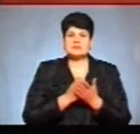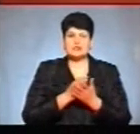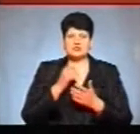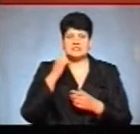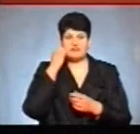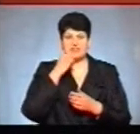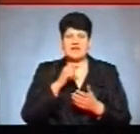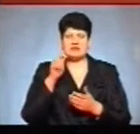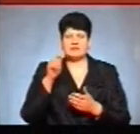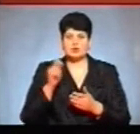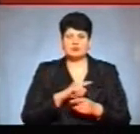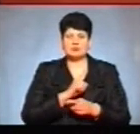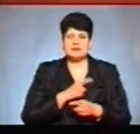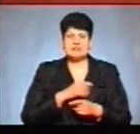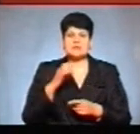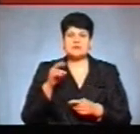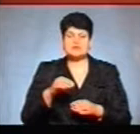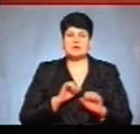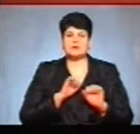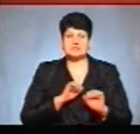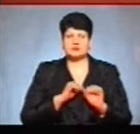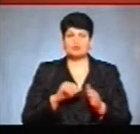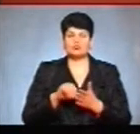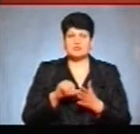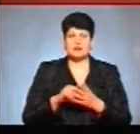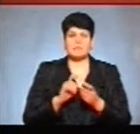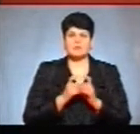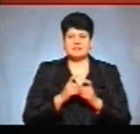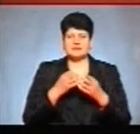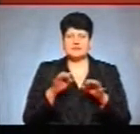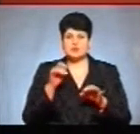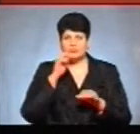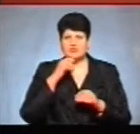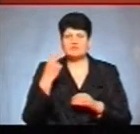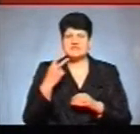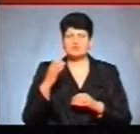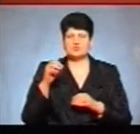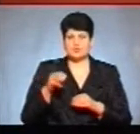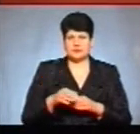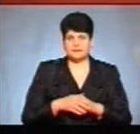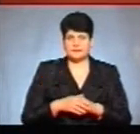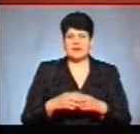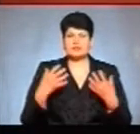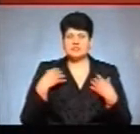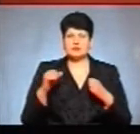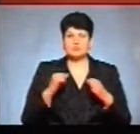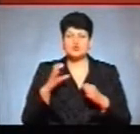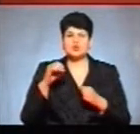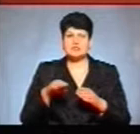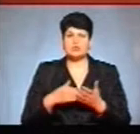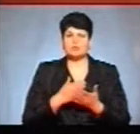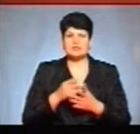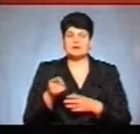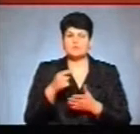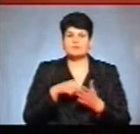війни щодо посилення соціального захисту учасників боротьби за незалежність України у 20 столітті. Начальник управління соціальної політики